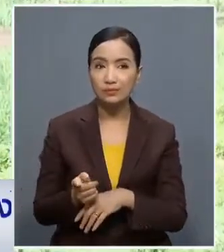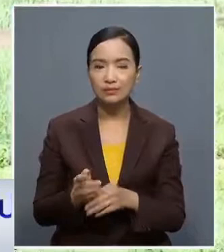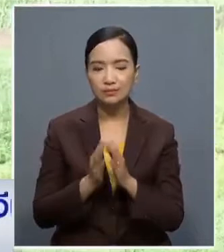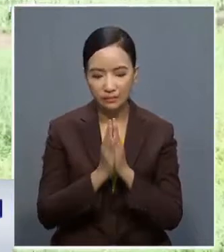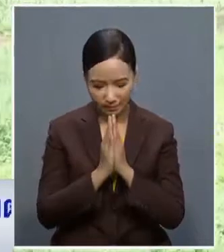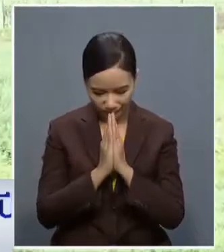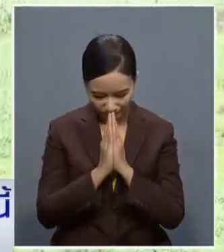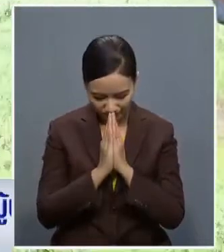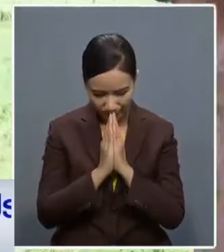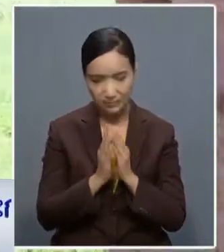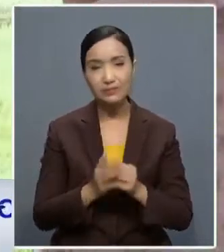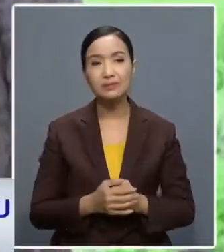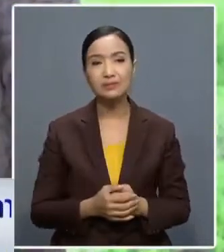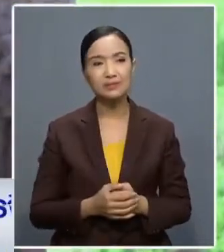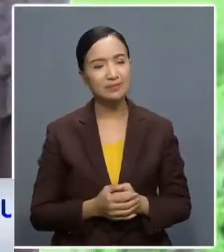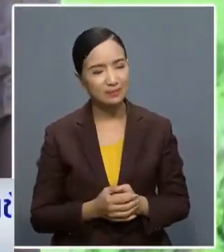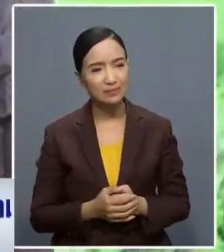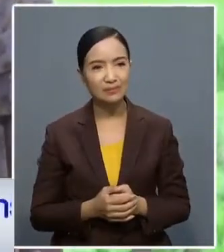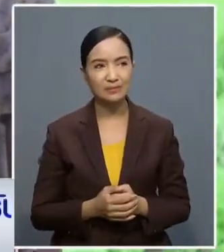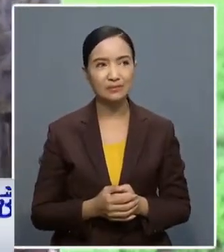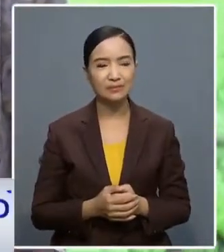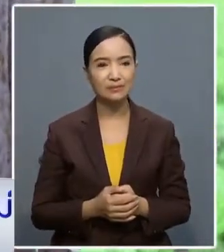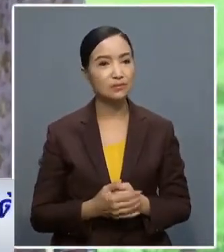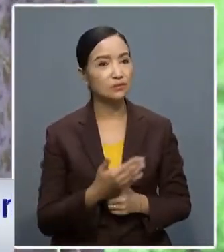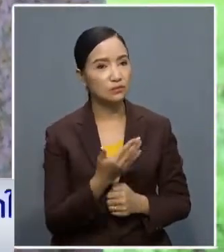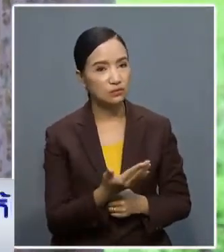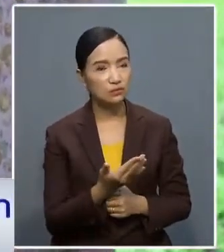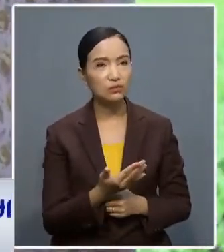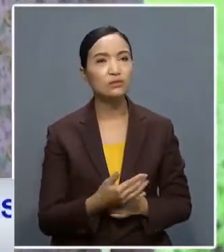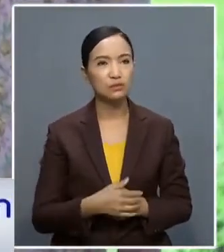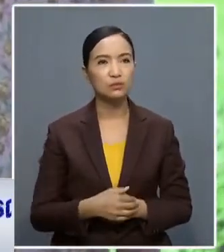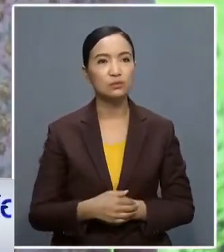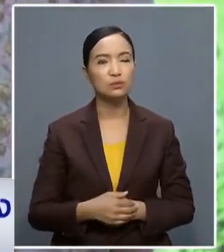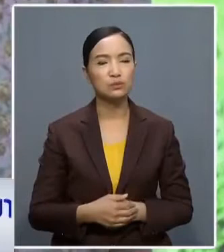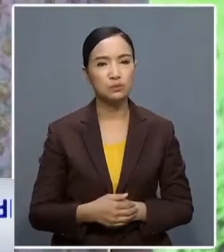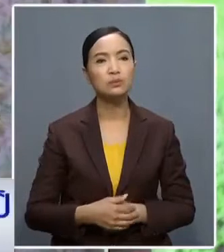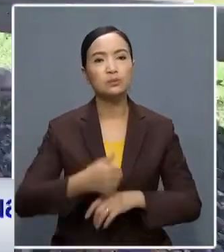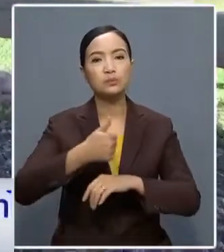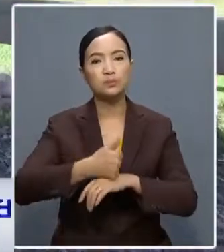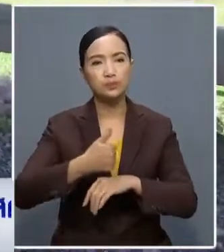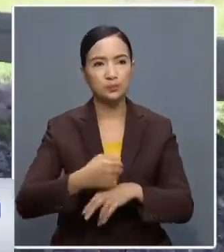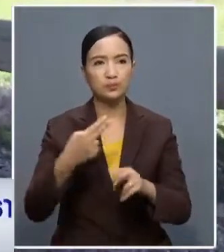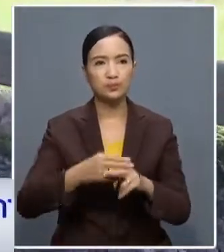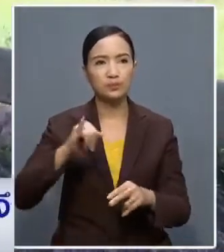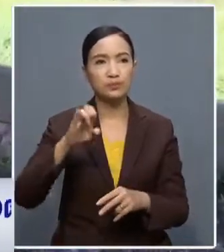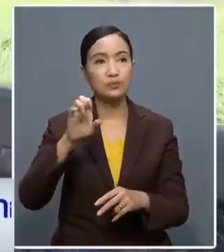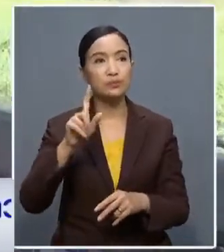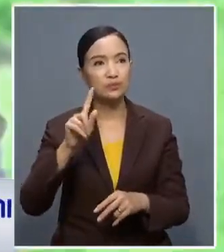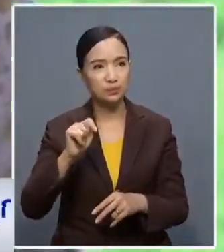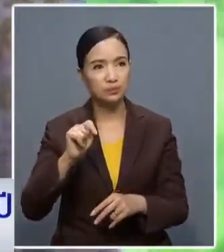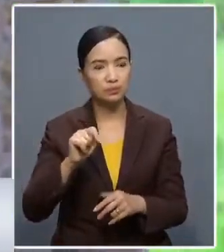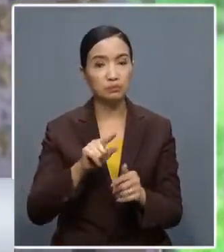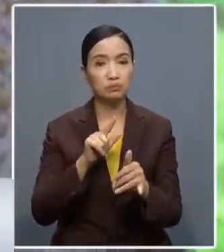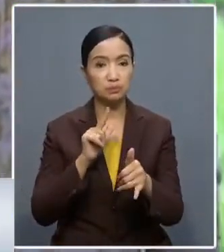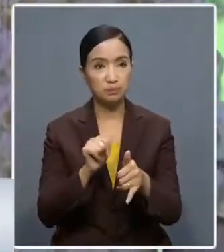สวัสดีครับ สวัสดีค่ะ สวัสด ี ค่ะ ครับอันนี้เป็นท่านผู้ใหญ่จิตนะครับเป็นลูกค้าผู้ประกอบการหัวขบวน เป็นหัวขบวนคืออะไรอะคะ ก็